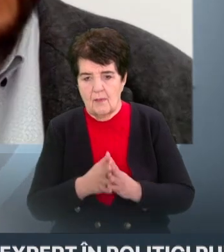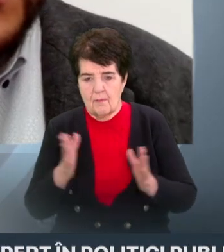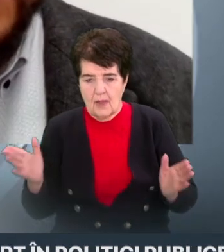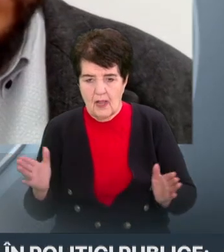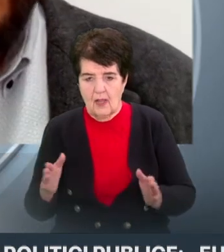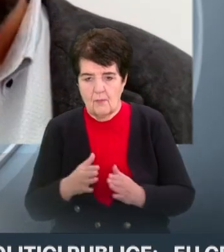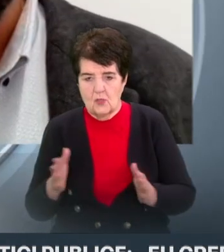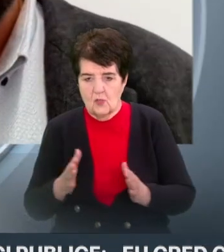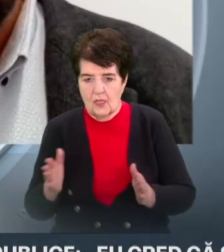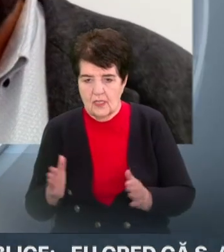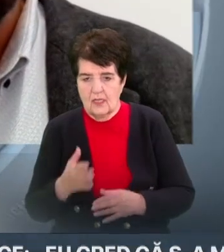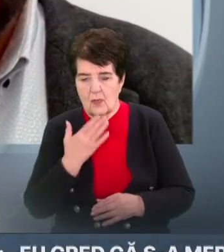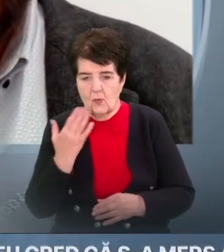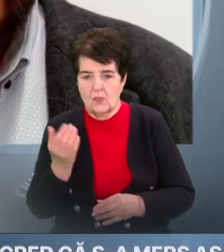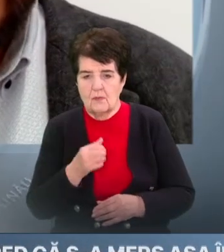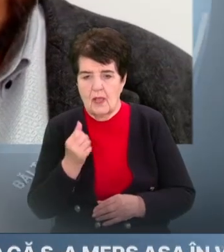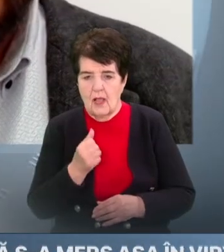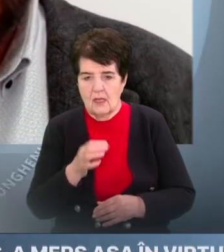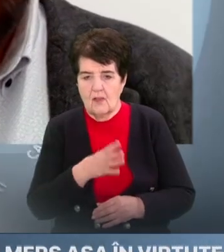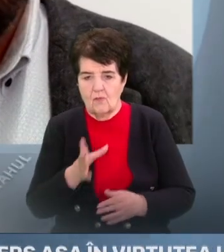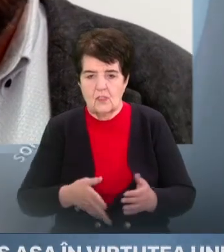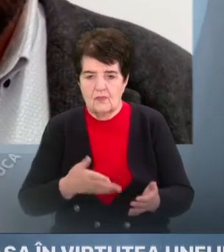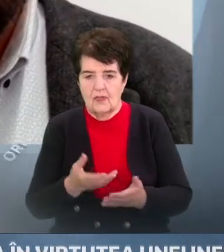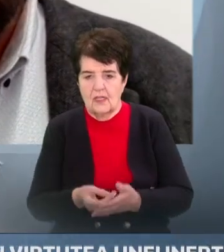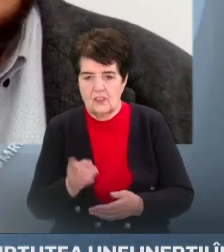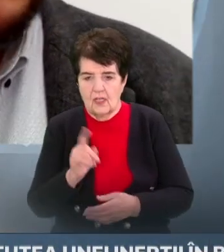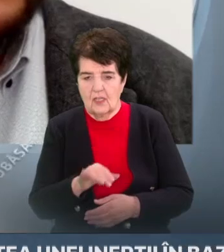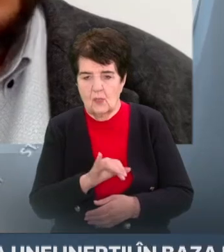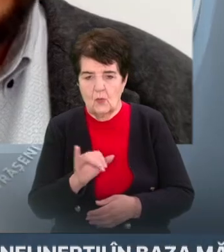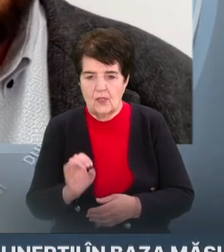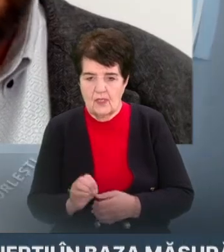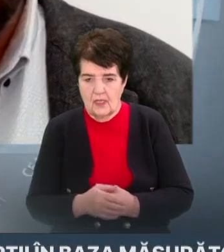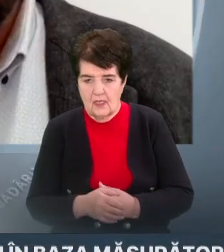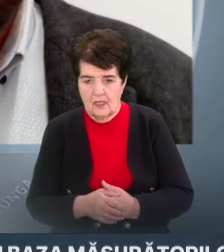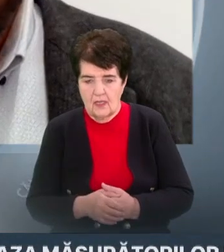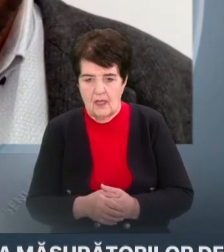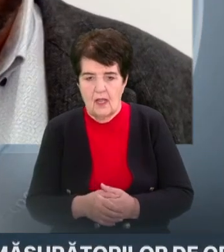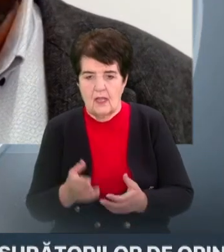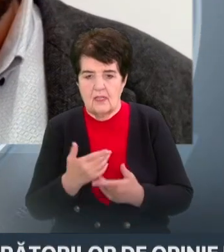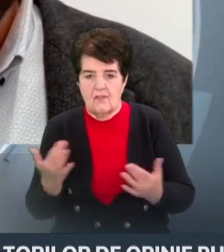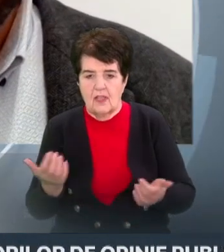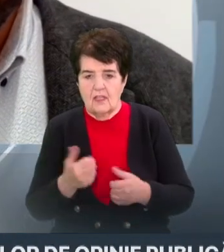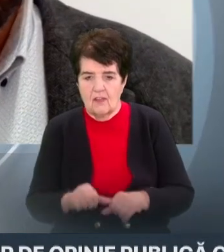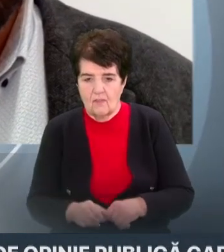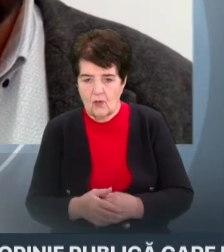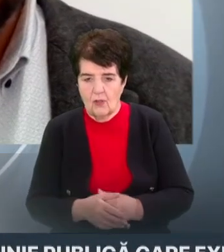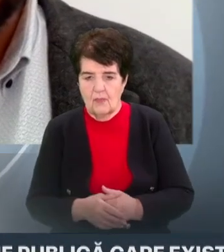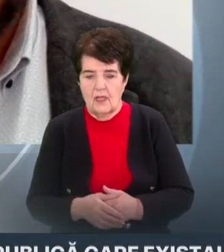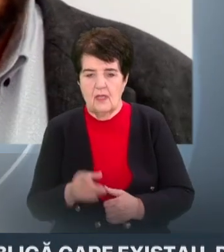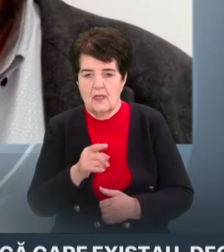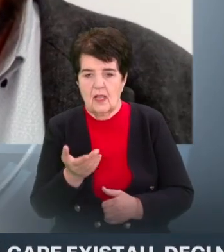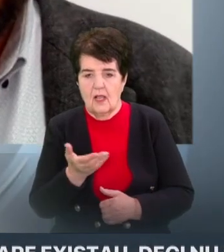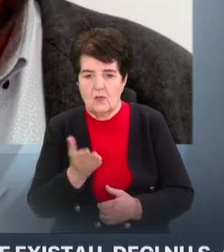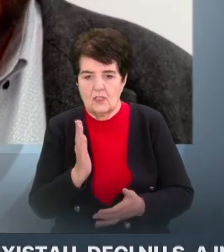de infrastructură din ultimii ani au fost finanțate de către Uniunea Europeană sub diferite forme. Ați spus foarte bine, regiunea Găgăuze